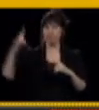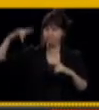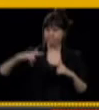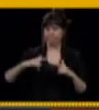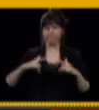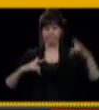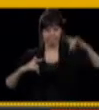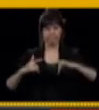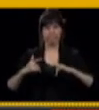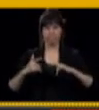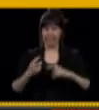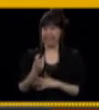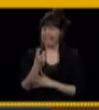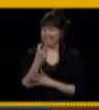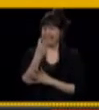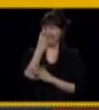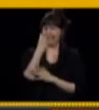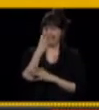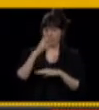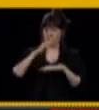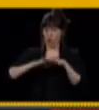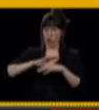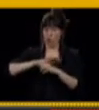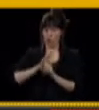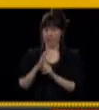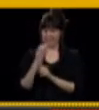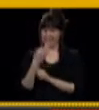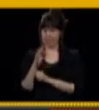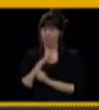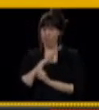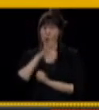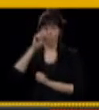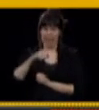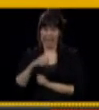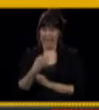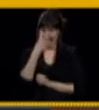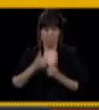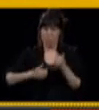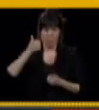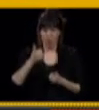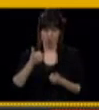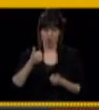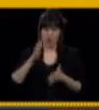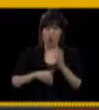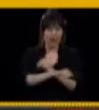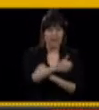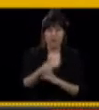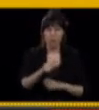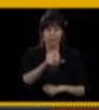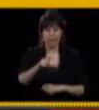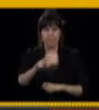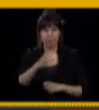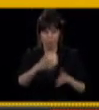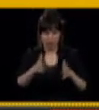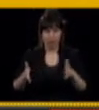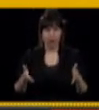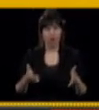plus harris que la moyenne des québécois d'avoir le virus donc de le donner donc